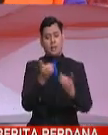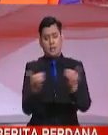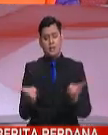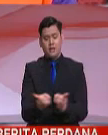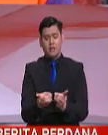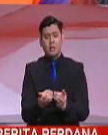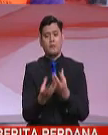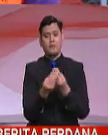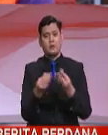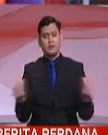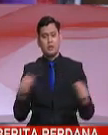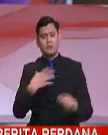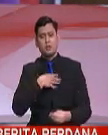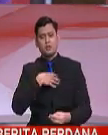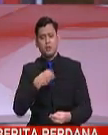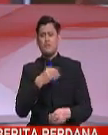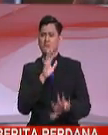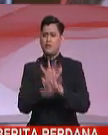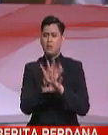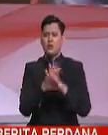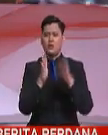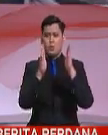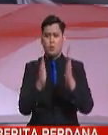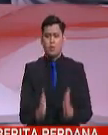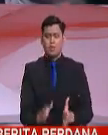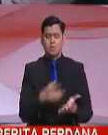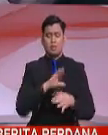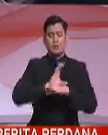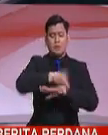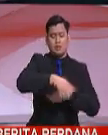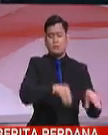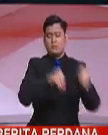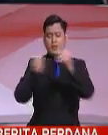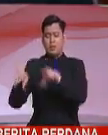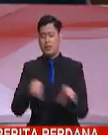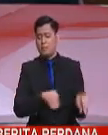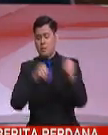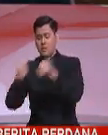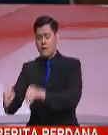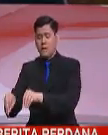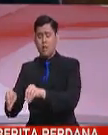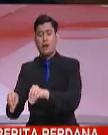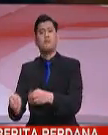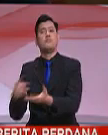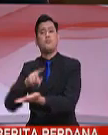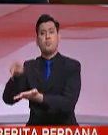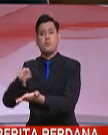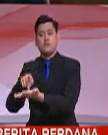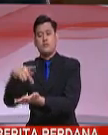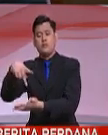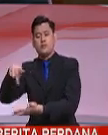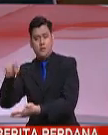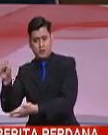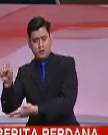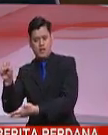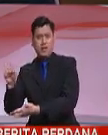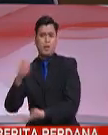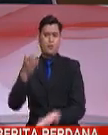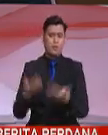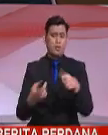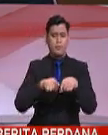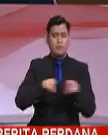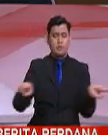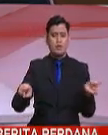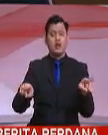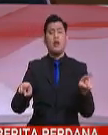yang paling ramai penduduk terjejas banjir yang dipindahkan ke pusat-pusat pemindahan yang telah dibuka. Jadi mungkin kali ini agak berbeza SOP-nya berbanding